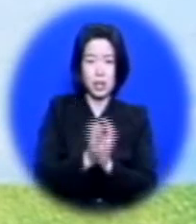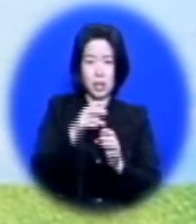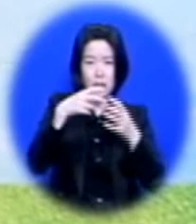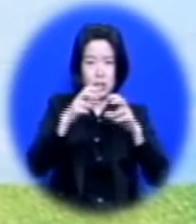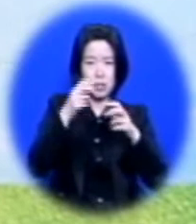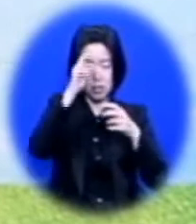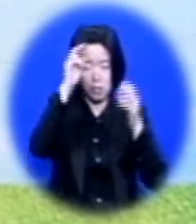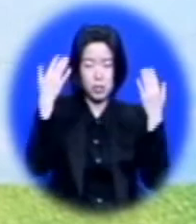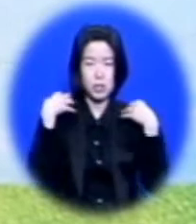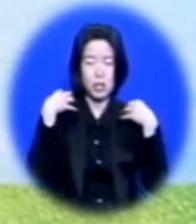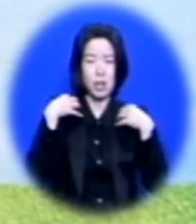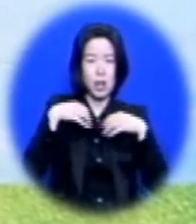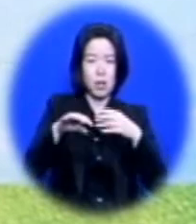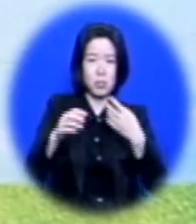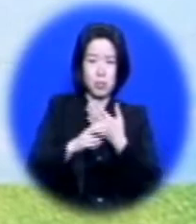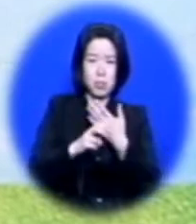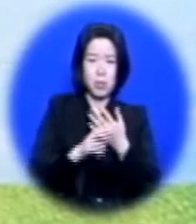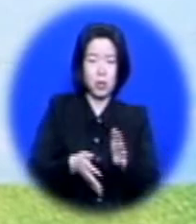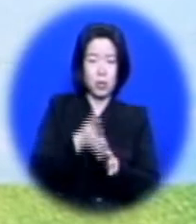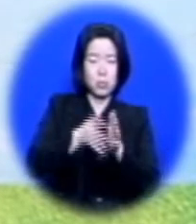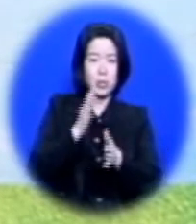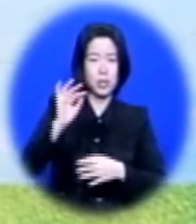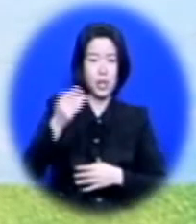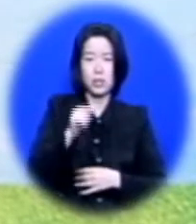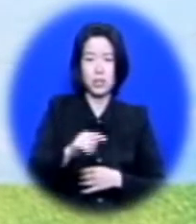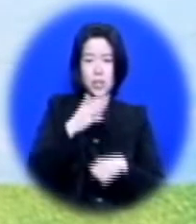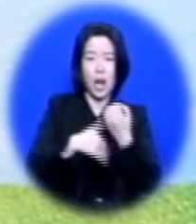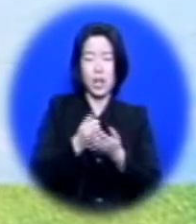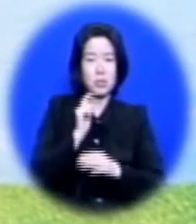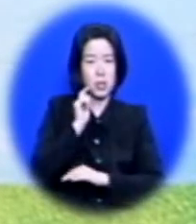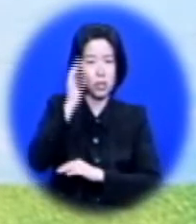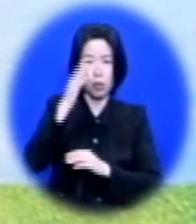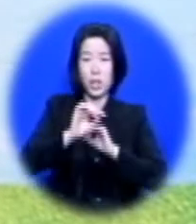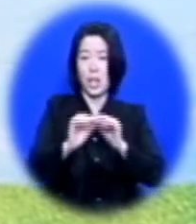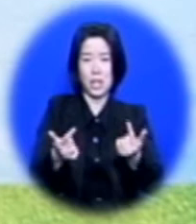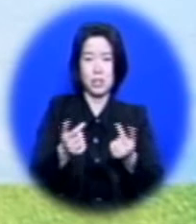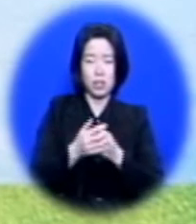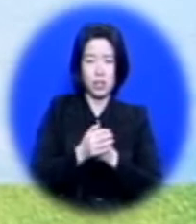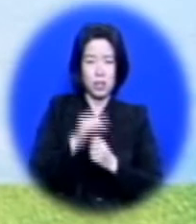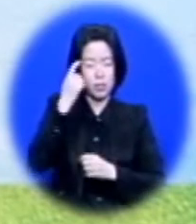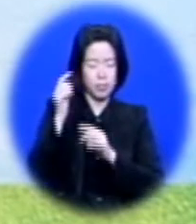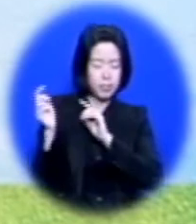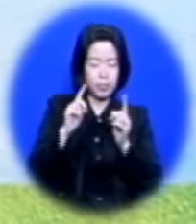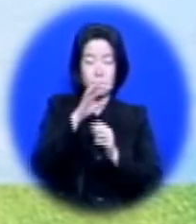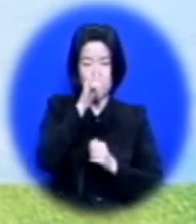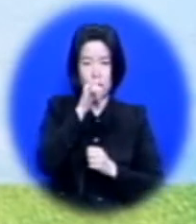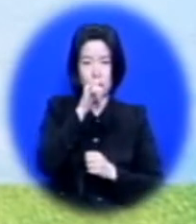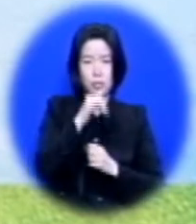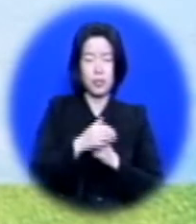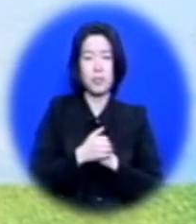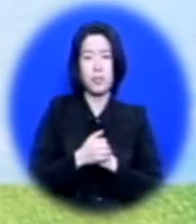골칫덩어리 불법 건물이 되는 것은 이런 하나님의 영광이 아니잖아 정신이 들었어요